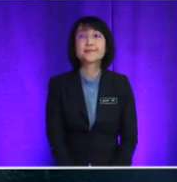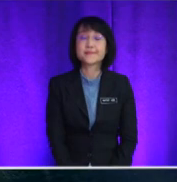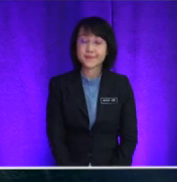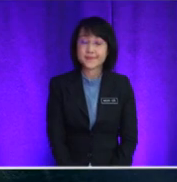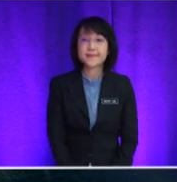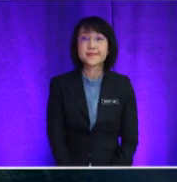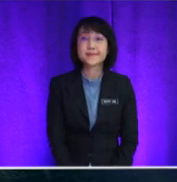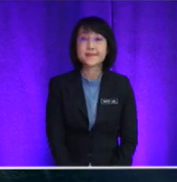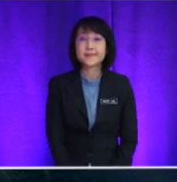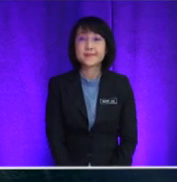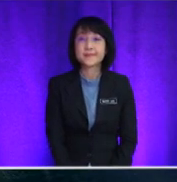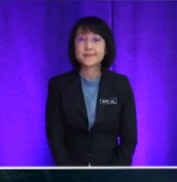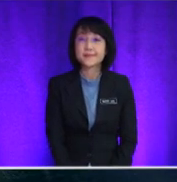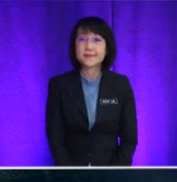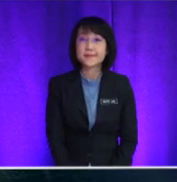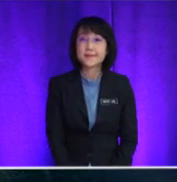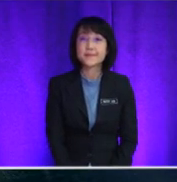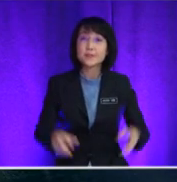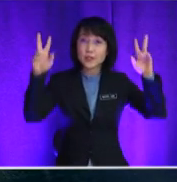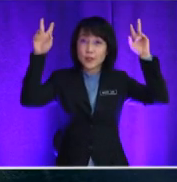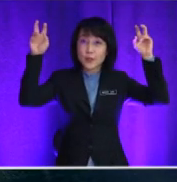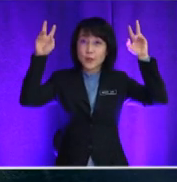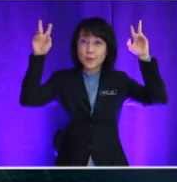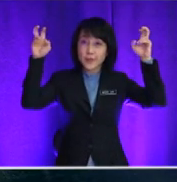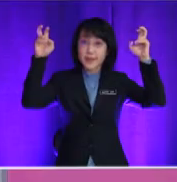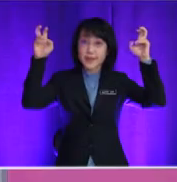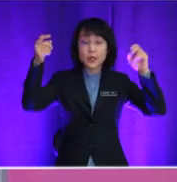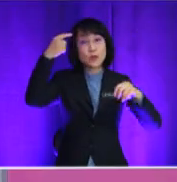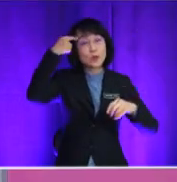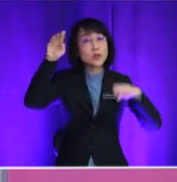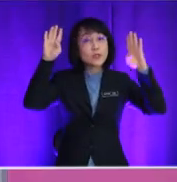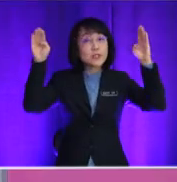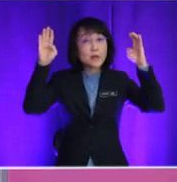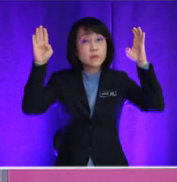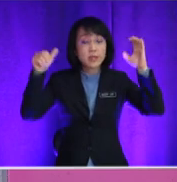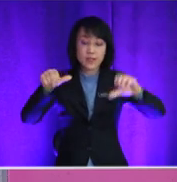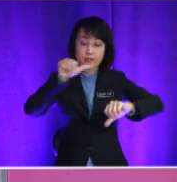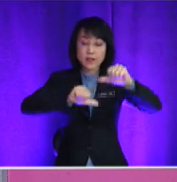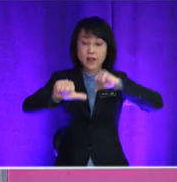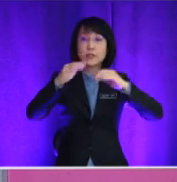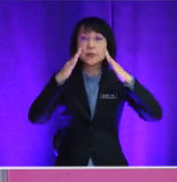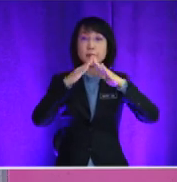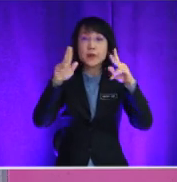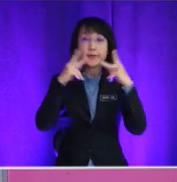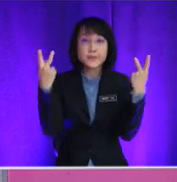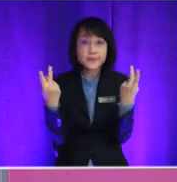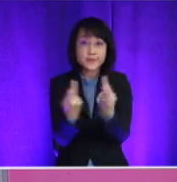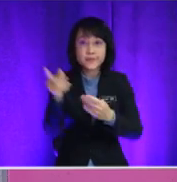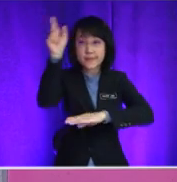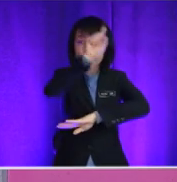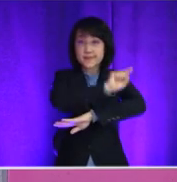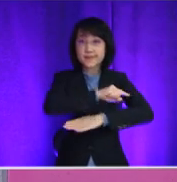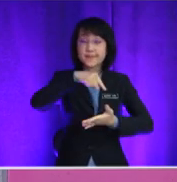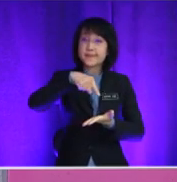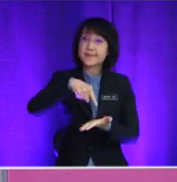Nisa Oke jadi topik untuk mata pelajaran Saya di rumah tetangga kita pada hari ini adalah